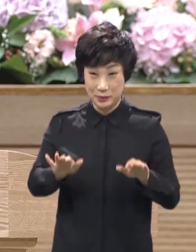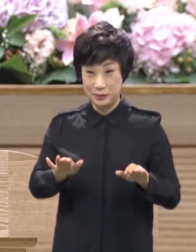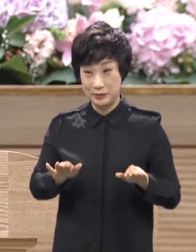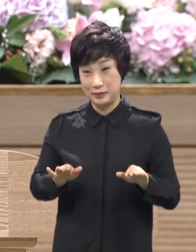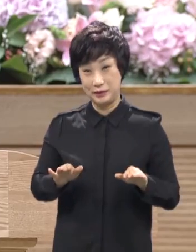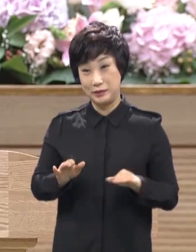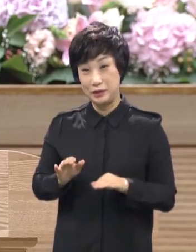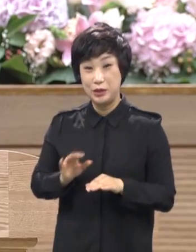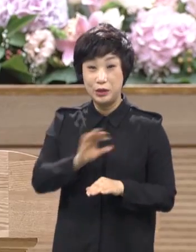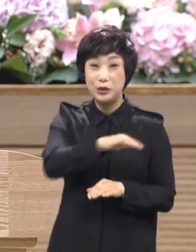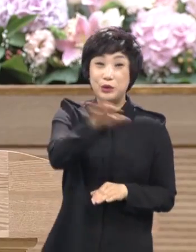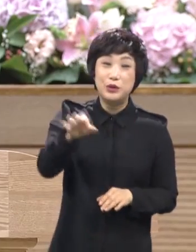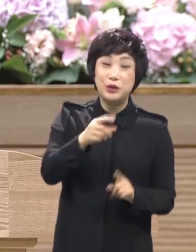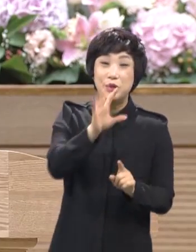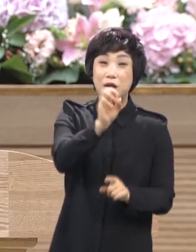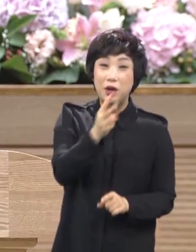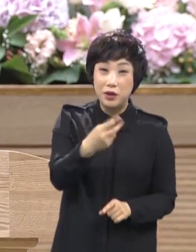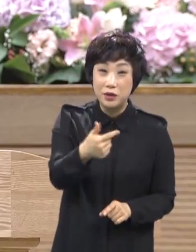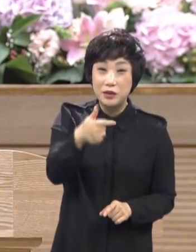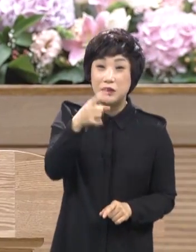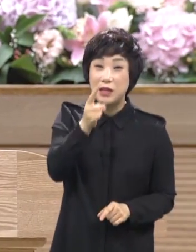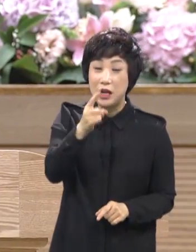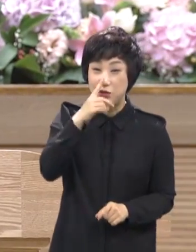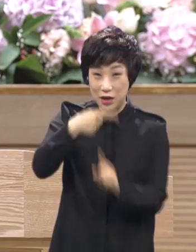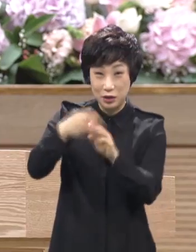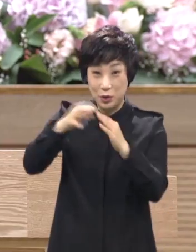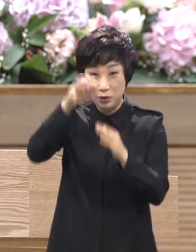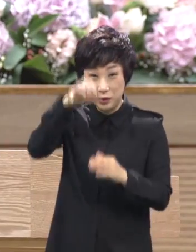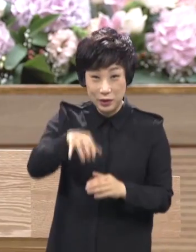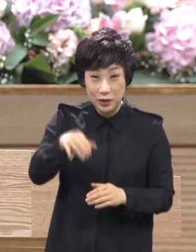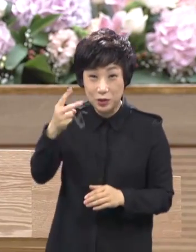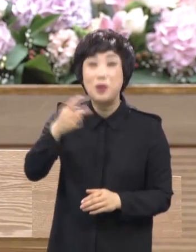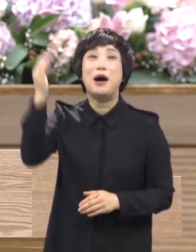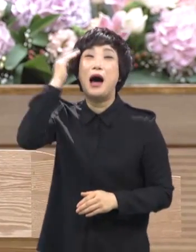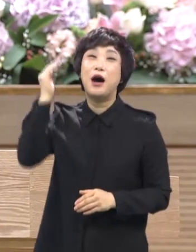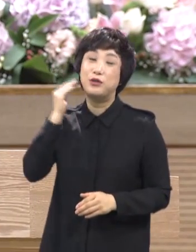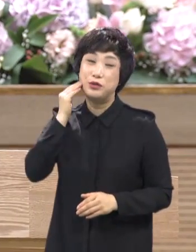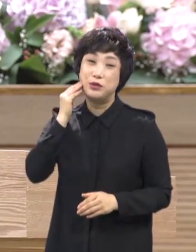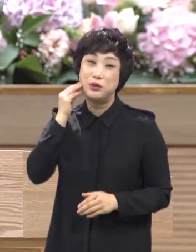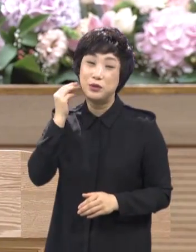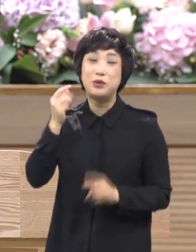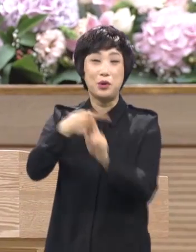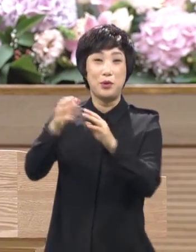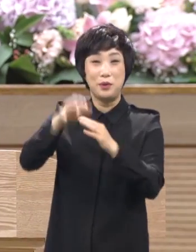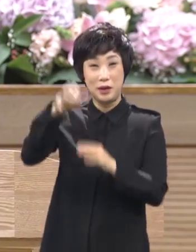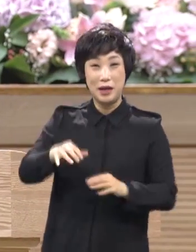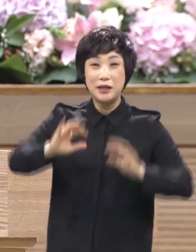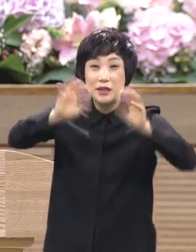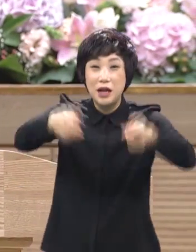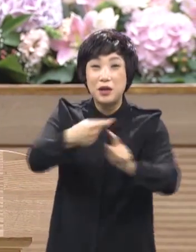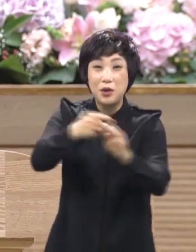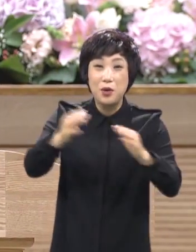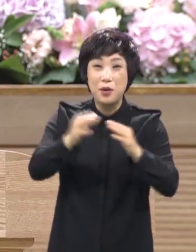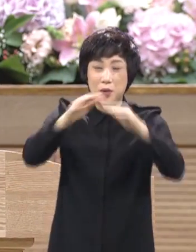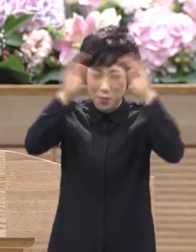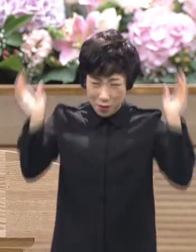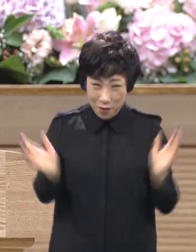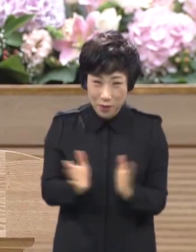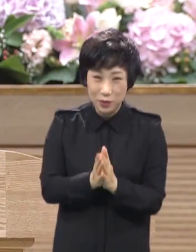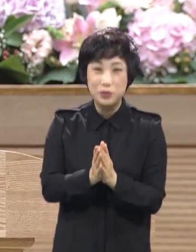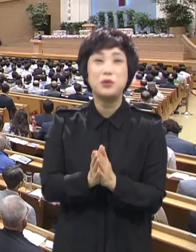오늘날 연세중앙교회도 한국교회도 세계교회도 전도를